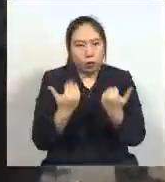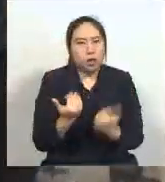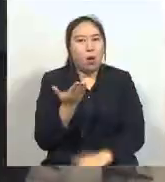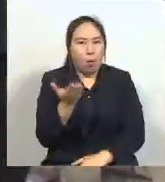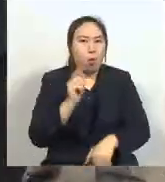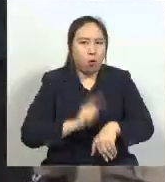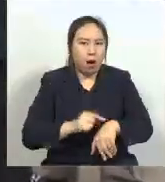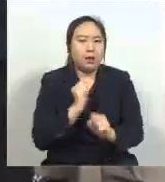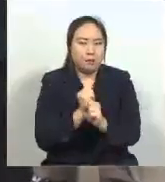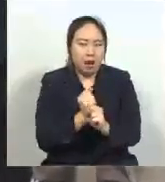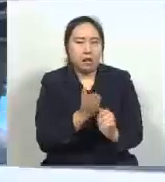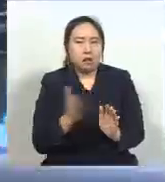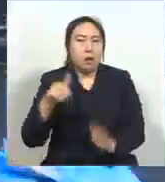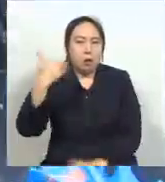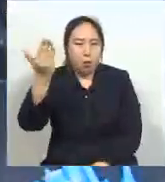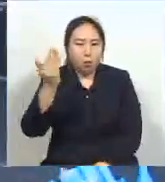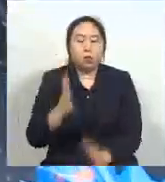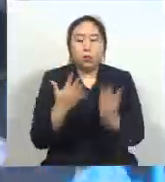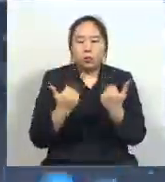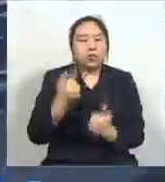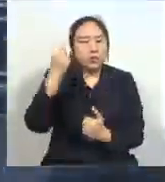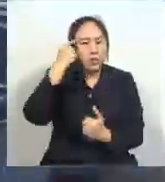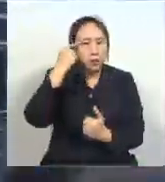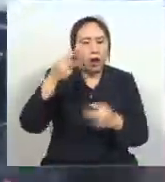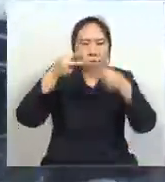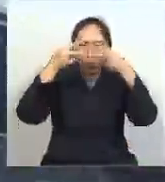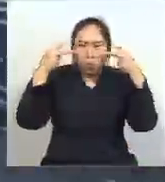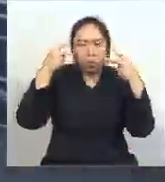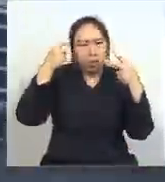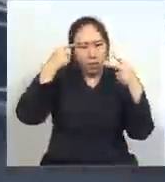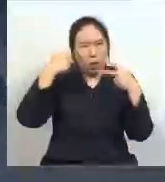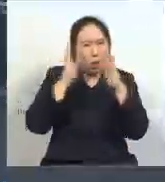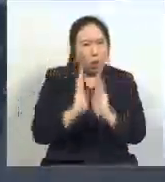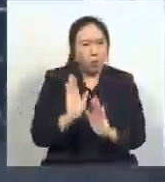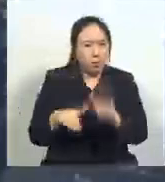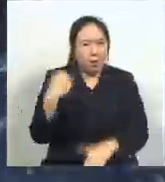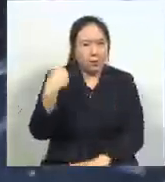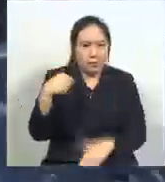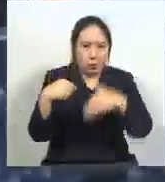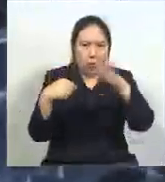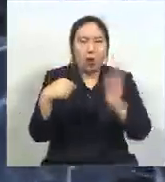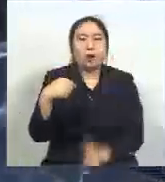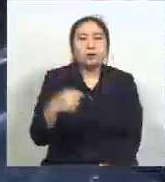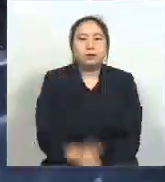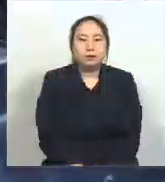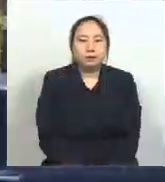าในการทำงานก่อนนะคะซึ่งเบื้องต้นคาดการว่าคนร้ายน่าจะมีไม่ต่ำกว่า10คนค่ะ